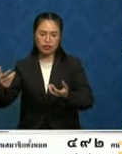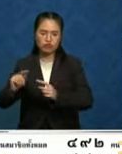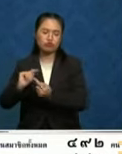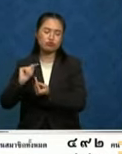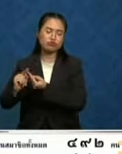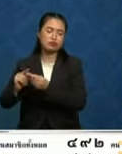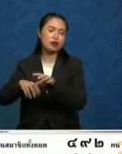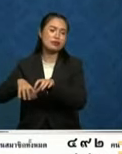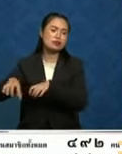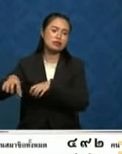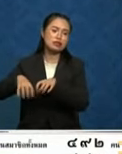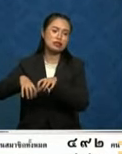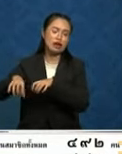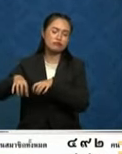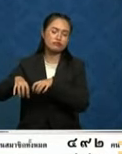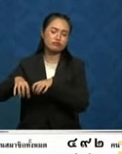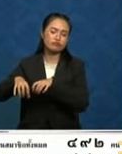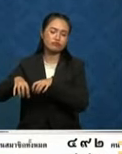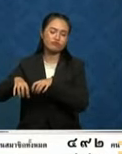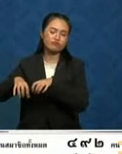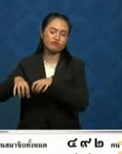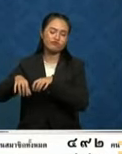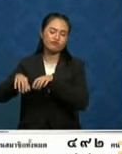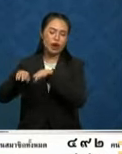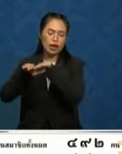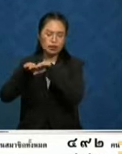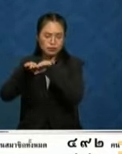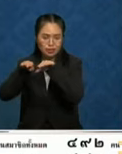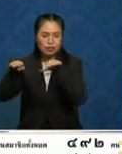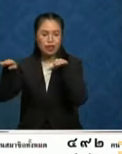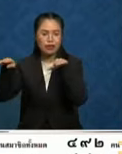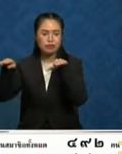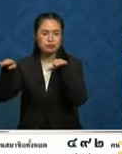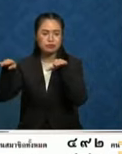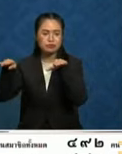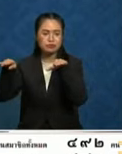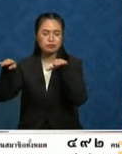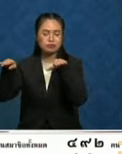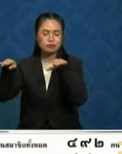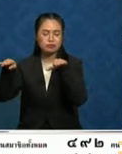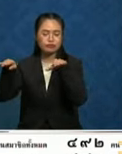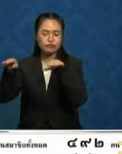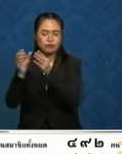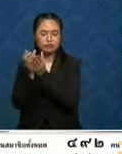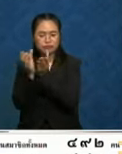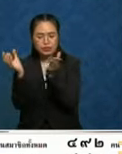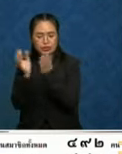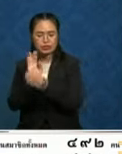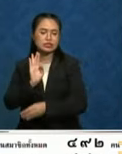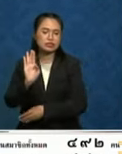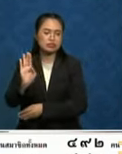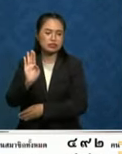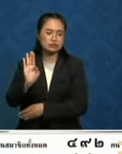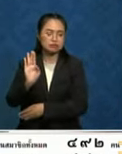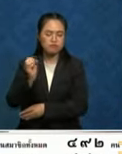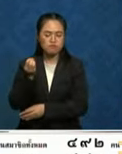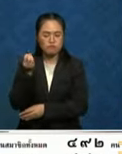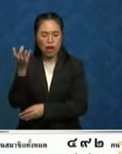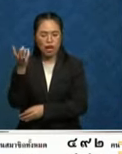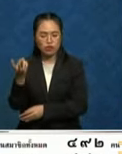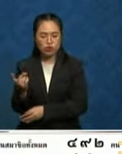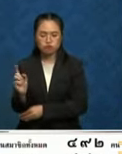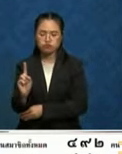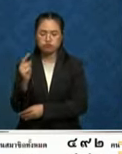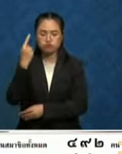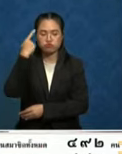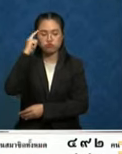ผมไม่แน่ใจนะครับว่าธรรมาภิบาลจะมากขึ้นหรือน้อยลงที่ผมพูดเช่นนั้นก็เนื่องจากว่าถ้าหาก